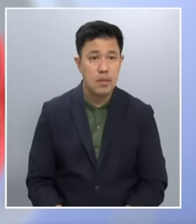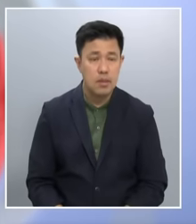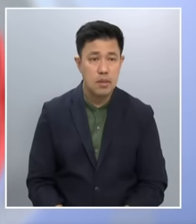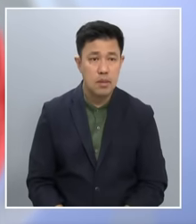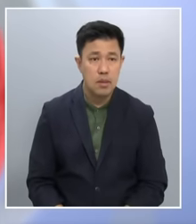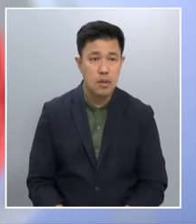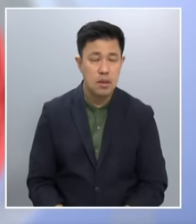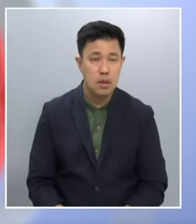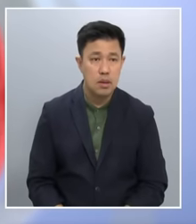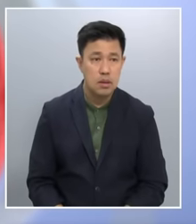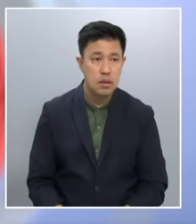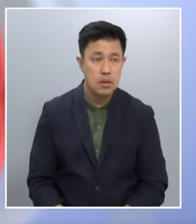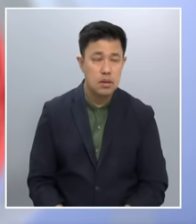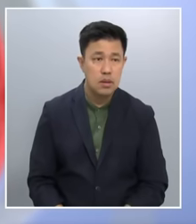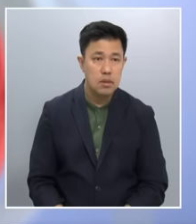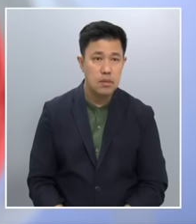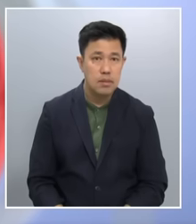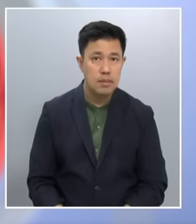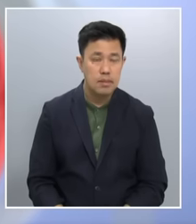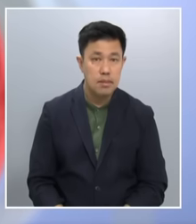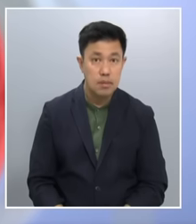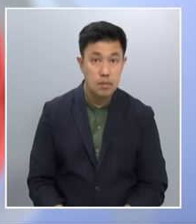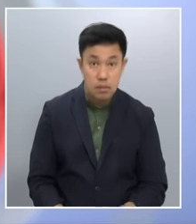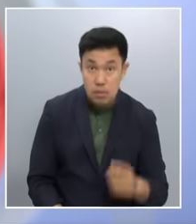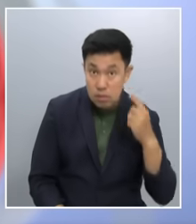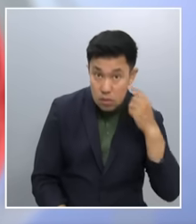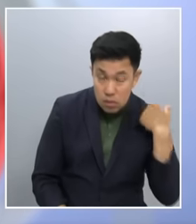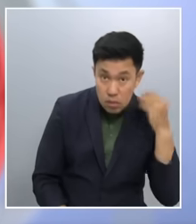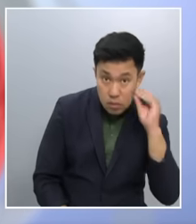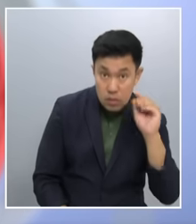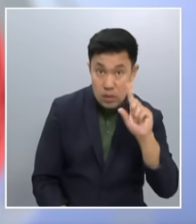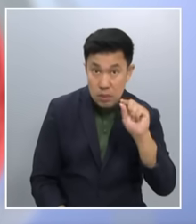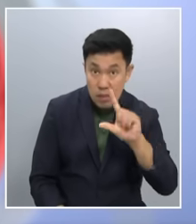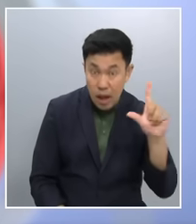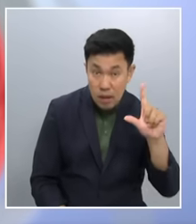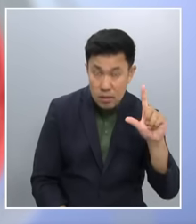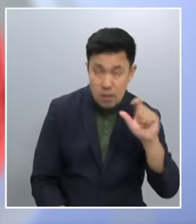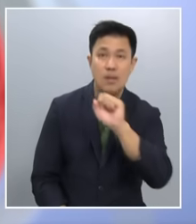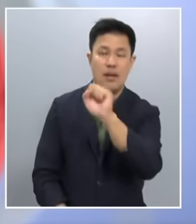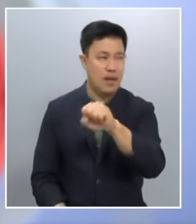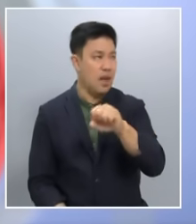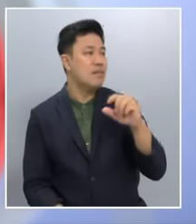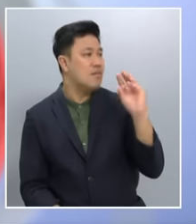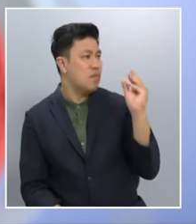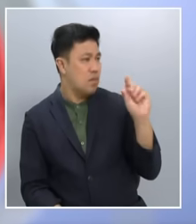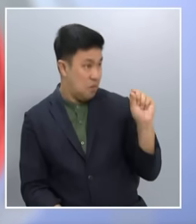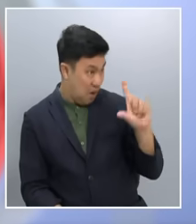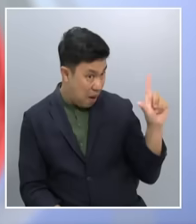ม่เห็น ตอนนี้ไหมครับ 20ล้าน ได้ใช่ครับ โ